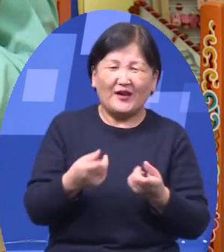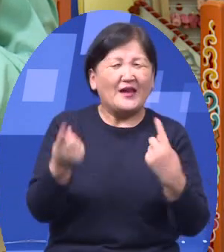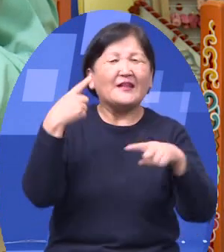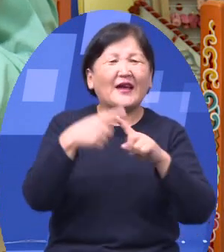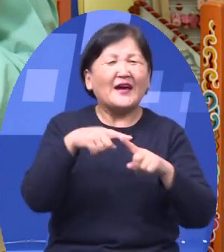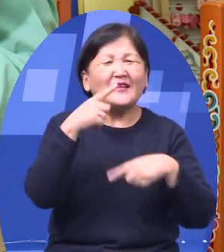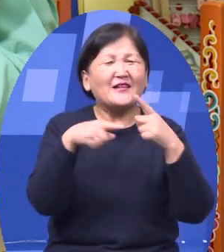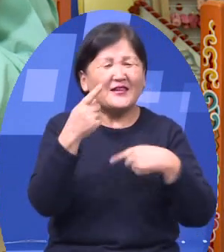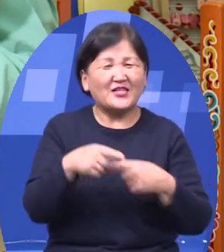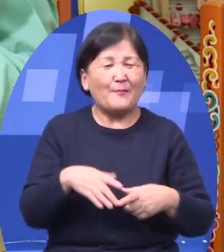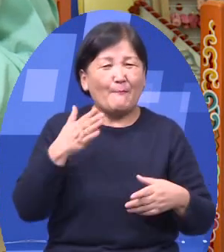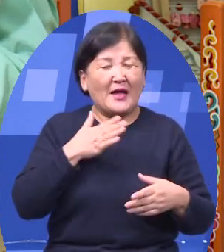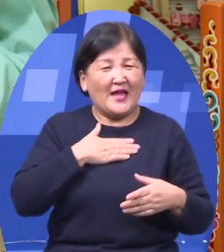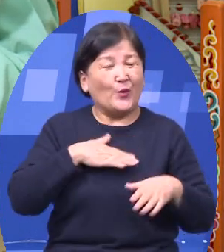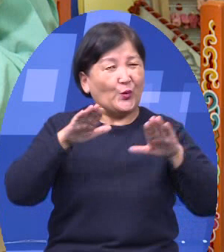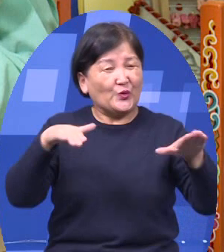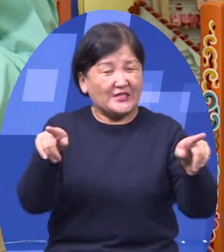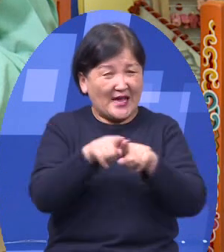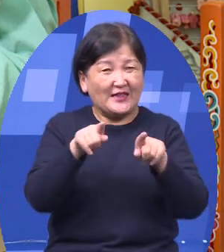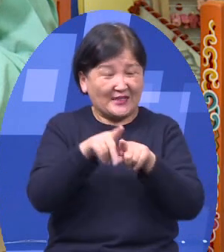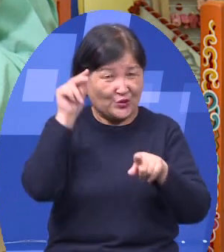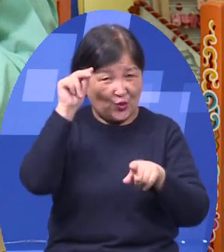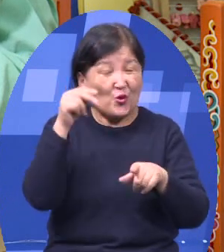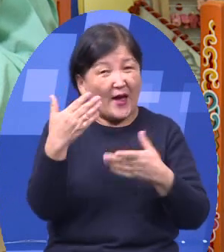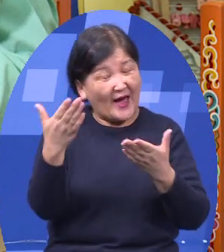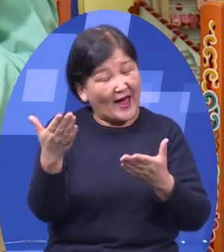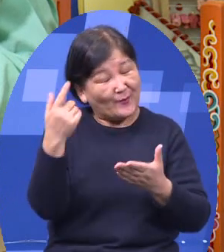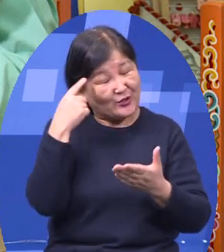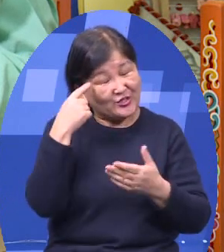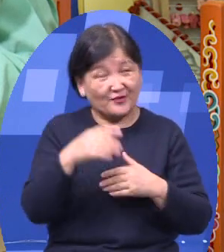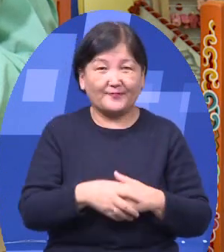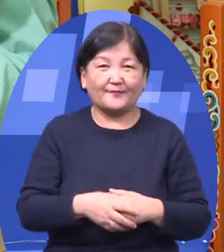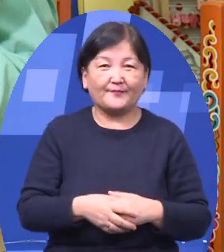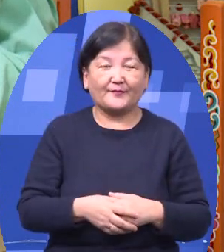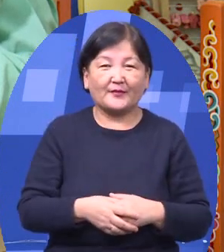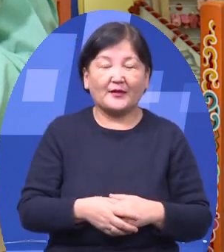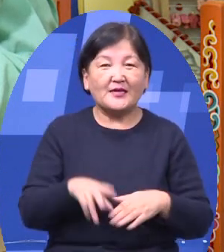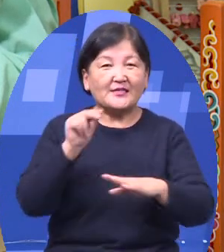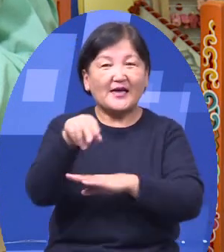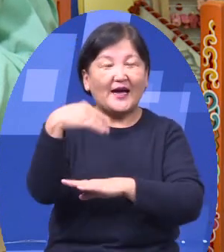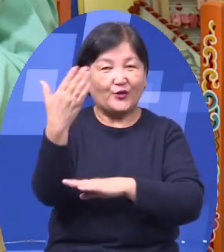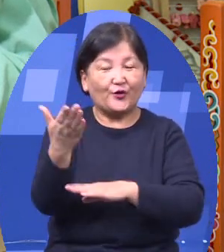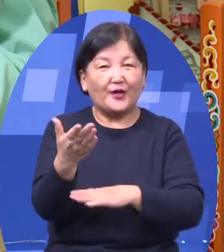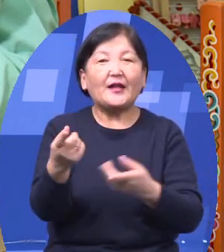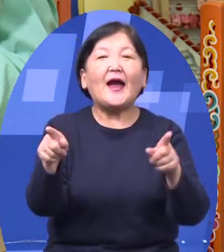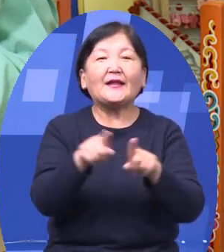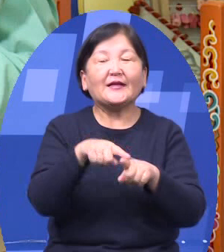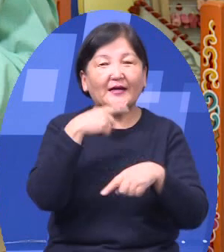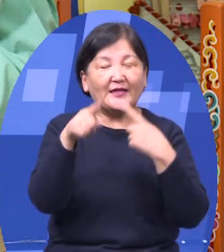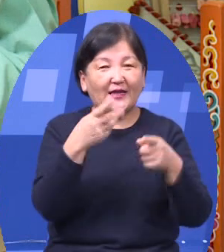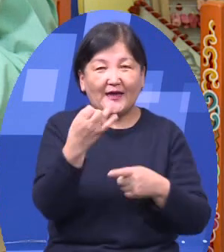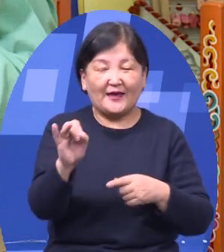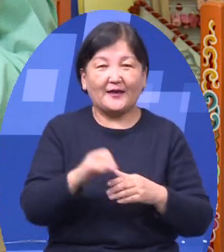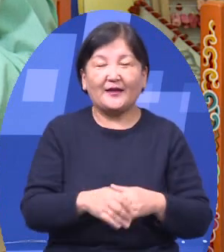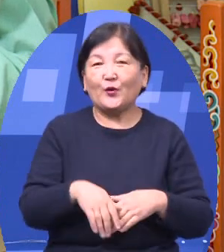өгөөч. Манай хүүхдүүд ч гэсэн хамт сурах байхаа. За, ахын чам тэгвэл цаагаад өгье. Дагаад хэлээрэй. За. Хүүхдүүдээ,